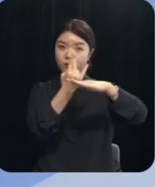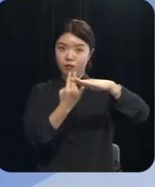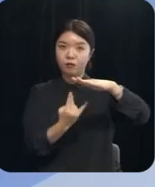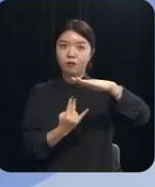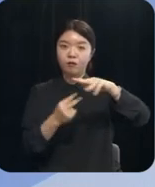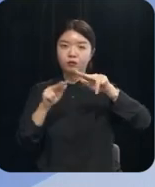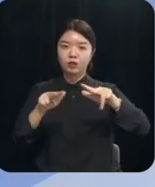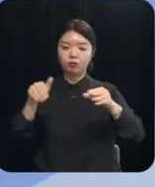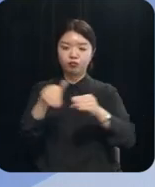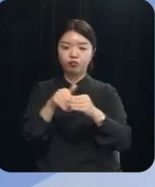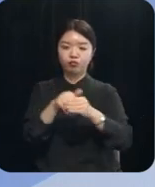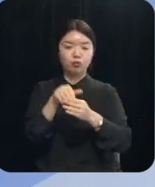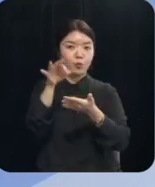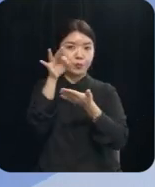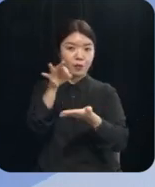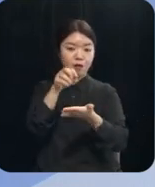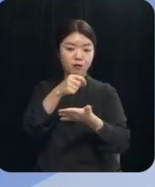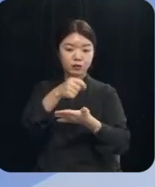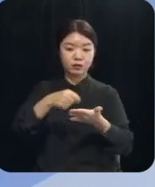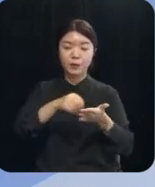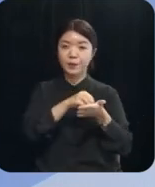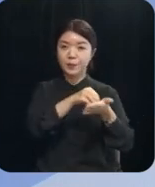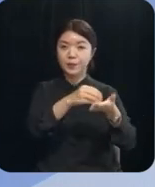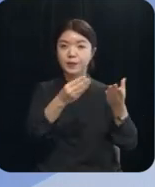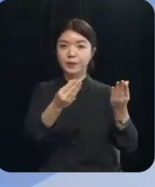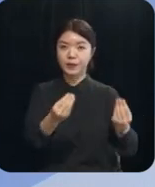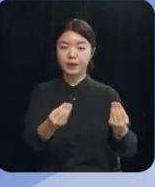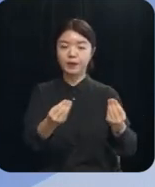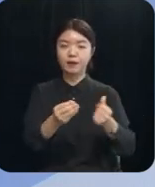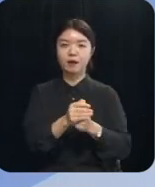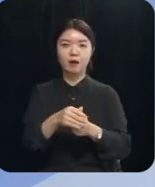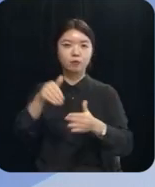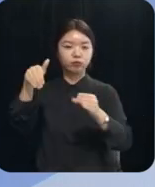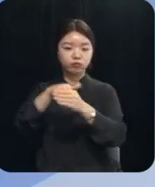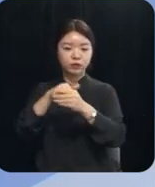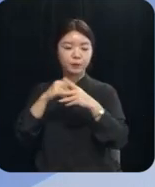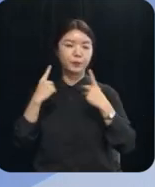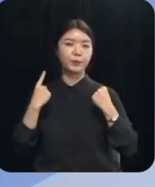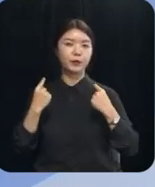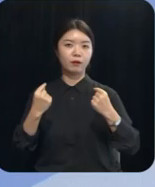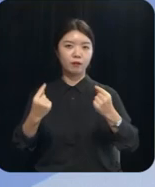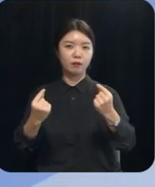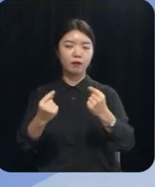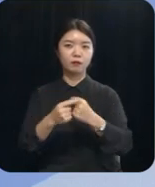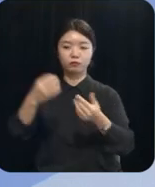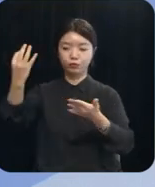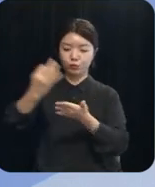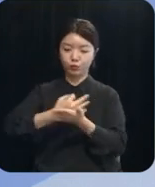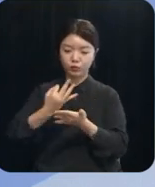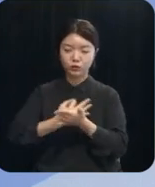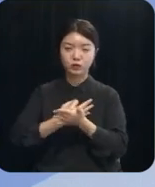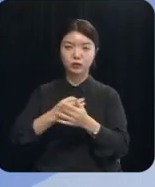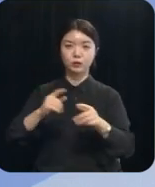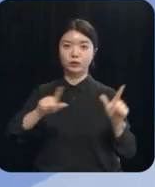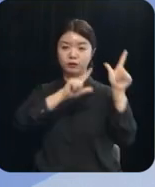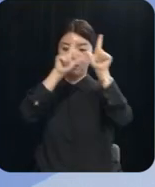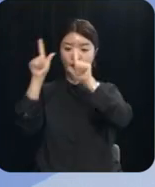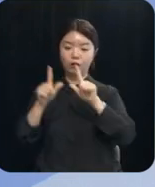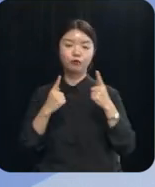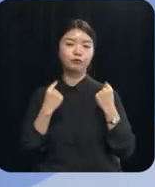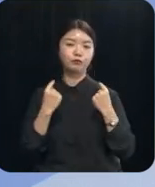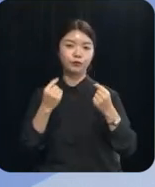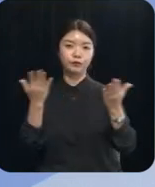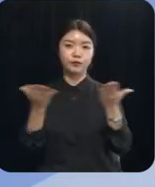해녀는 이제 문화유산에 등재되었고 문화를 보존하고 또한 소득과 생계를 유지하는